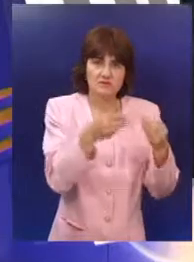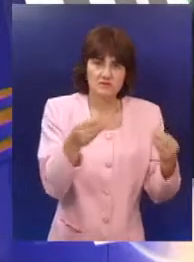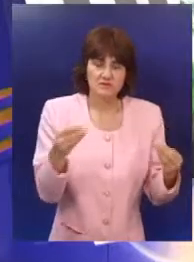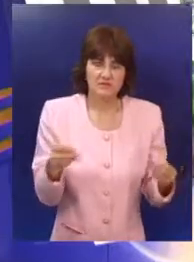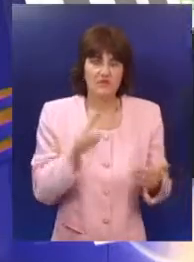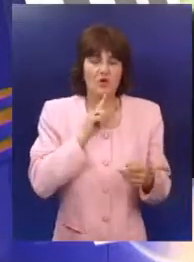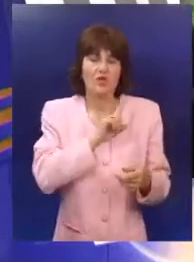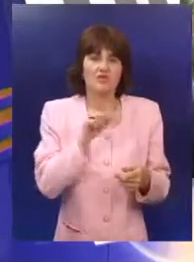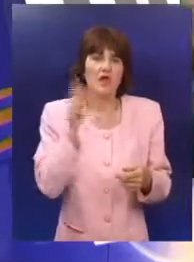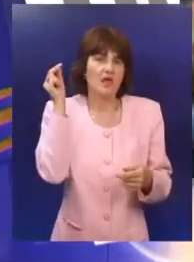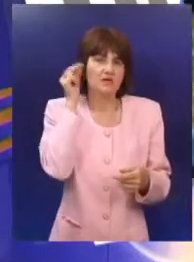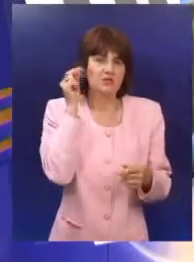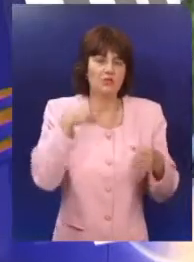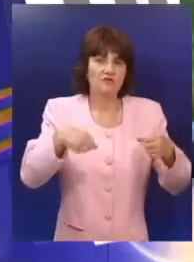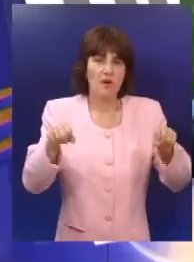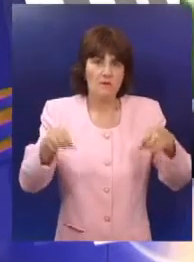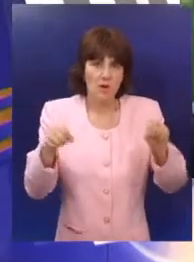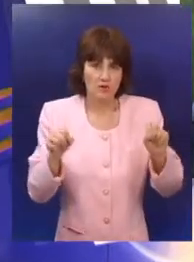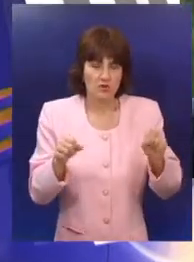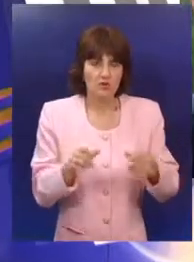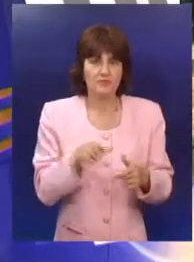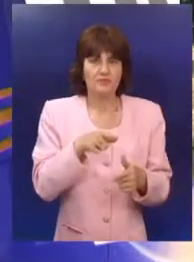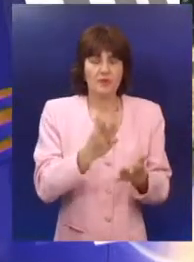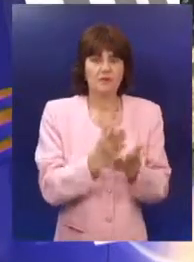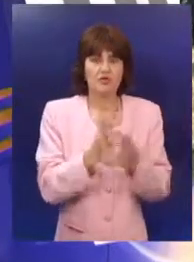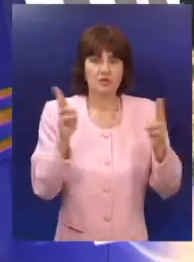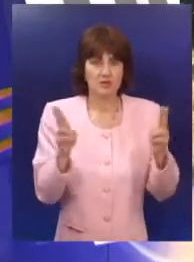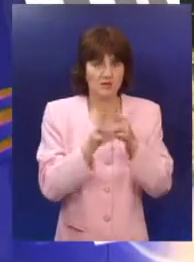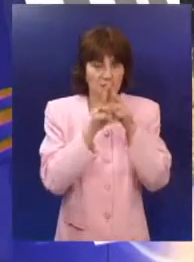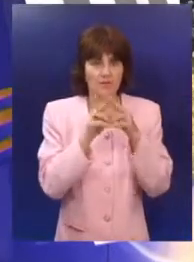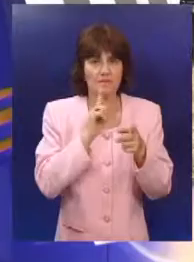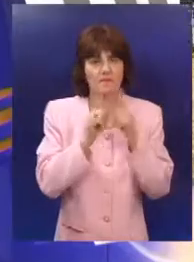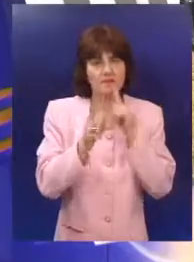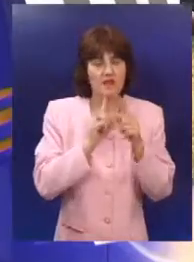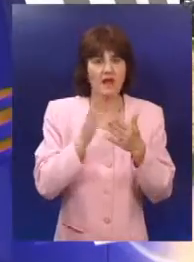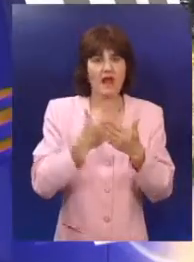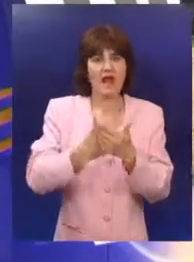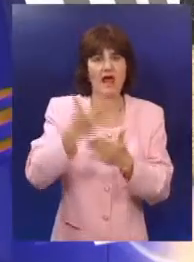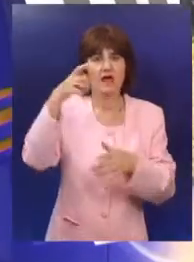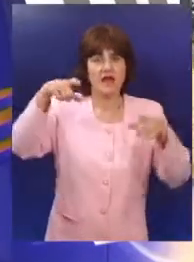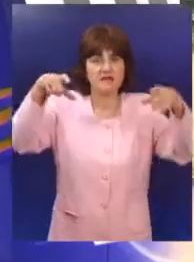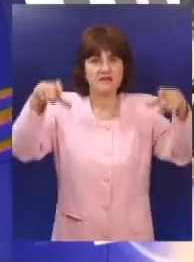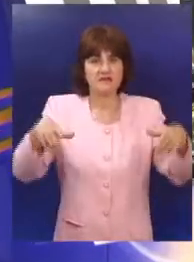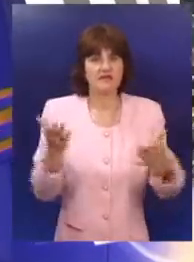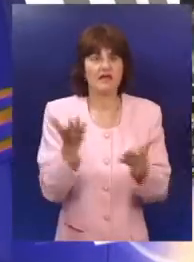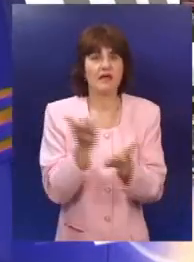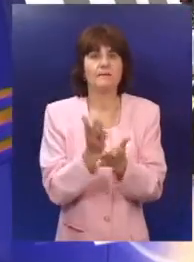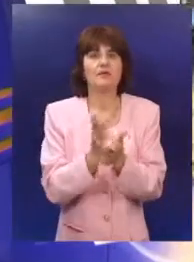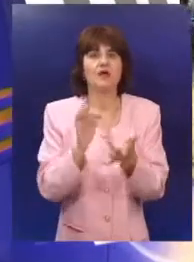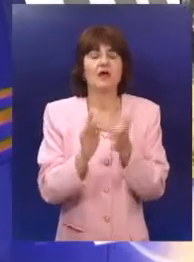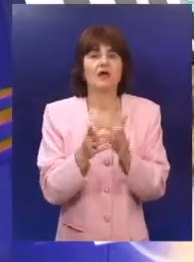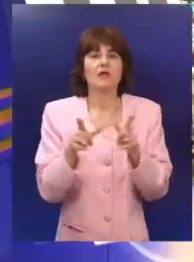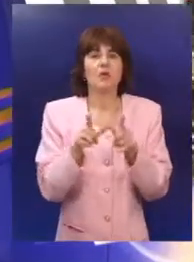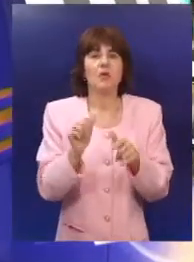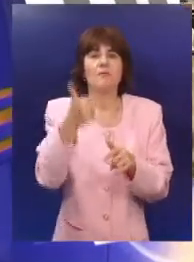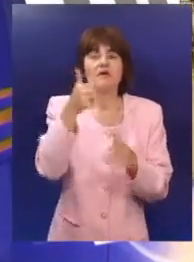iskusnih i neiskusnih bajkera. Jedan takav edukativni moto susret bit će održan 23. juna na gradskom stadionu gdje će biti organizovano